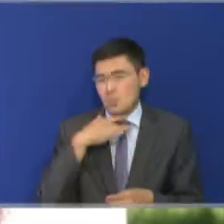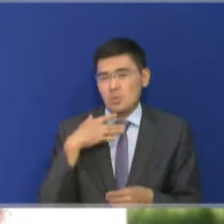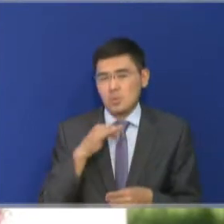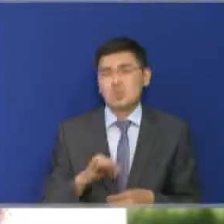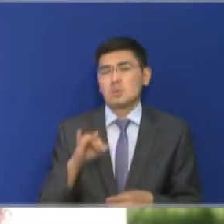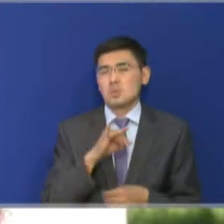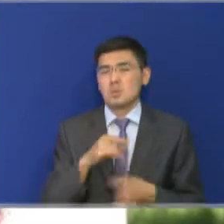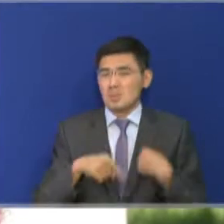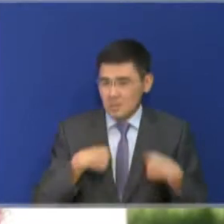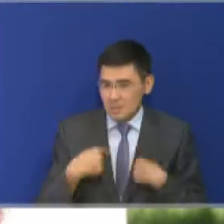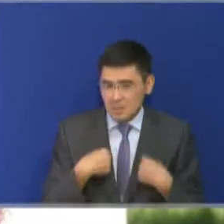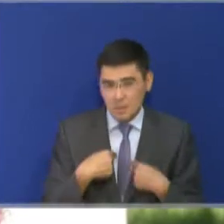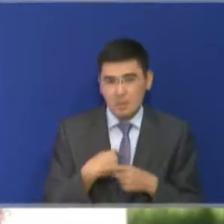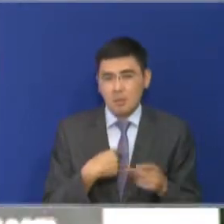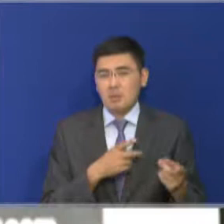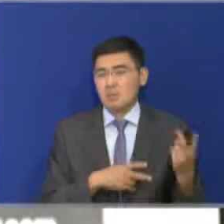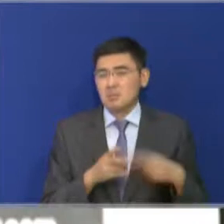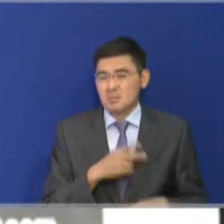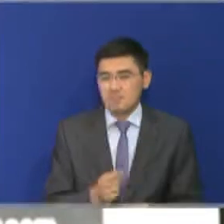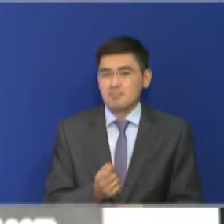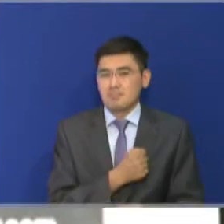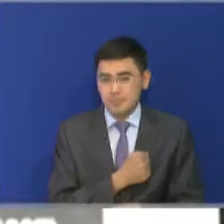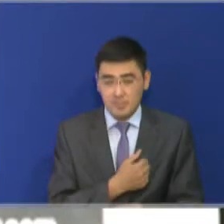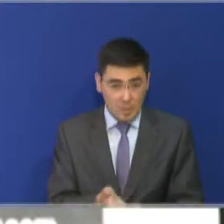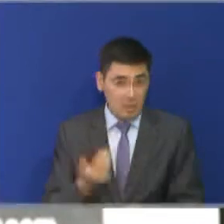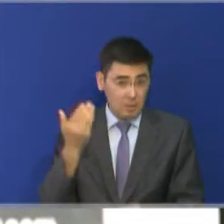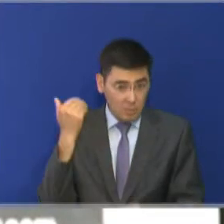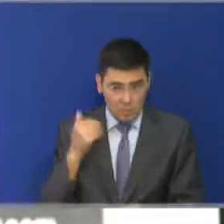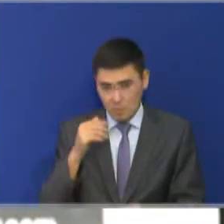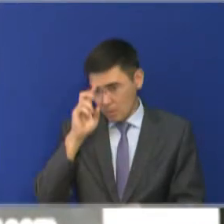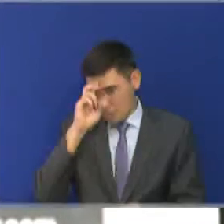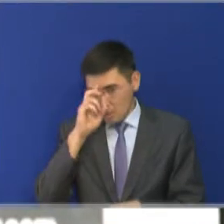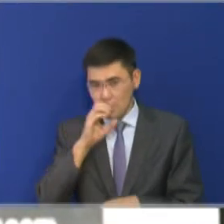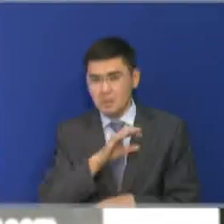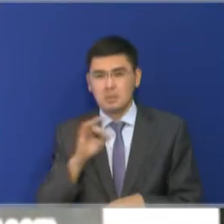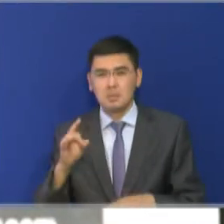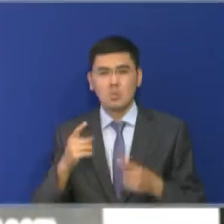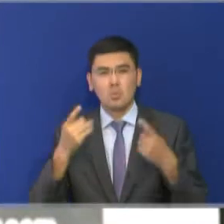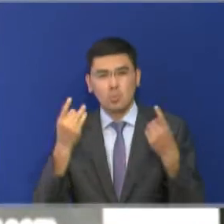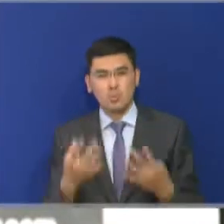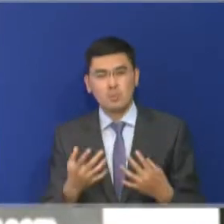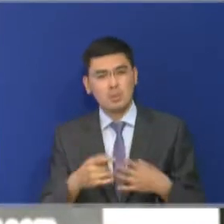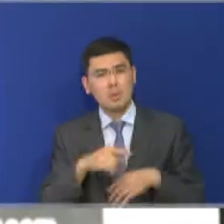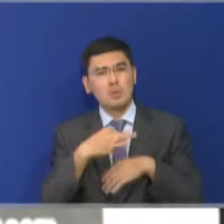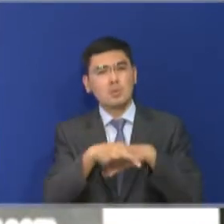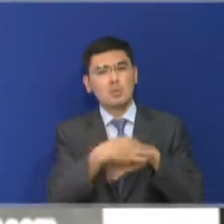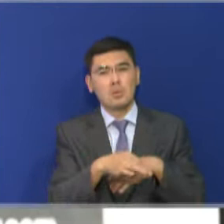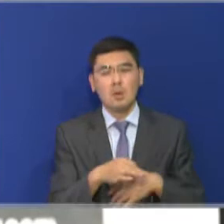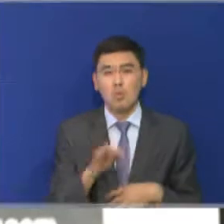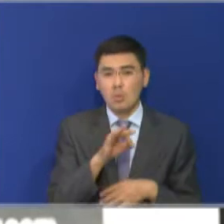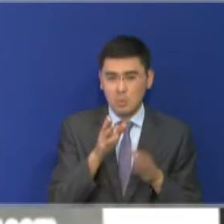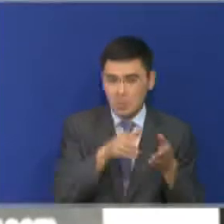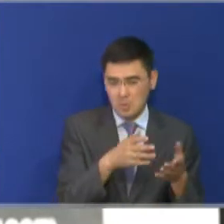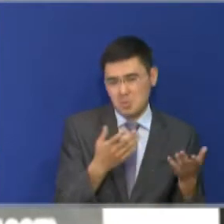талай азаматтарымызды жойып жіберді. Қоғын сүргін күн дегенде біз жай ғана гүл қойып, сонымен басымызды